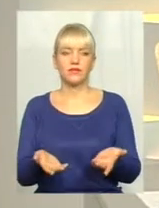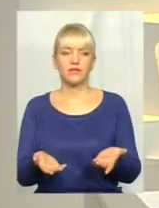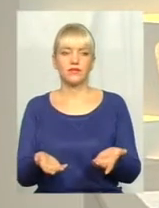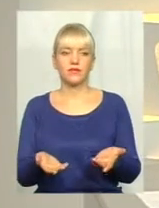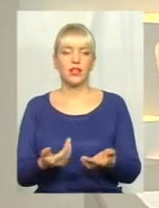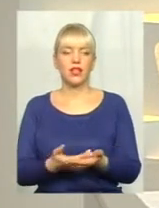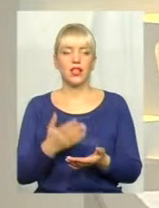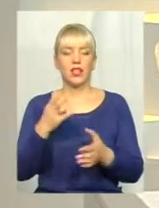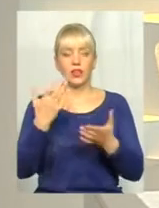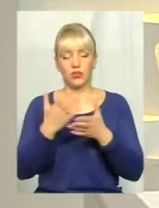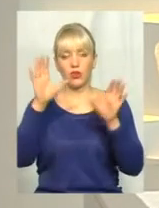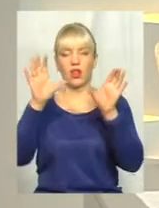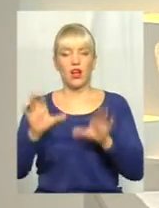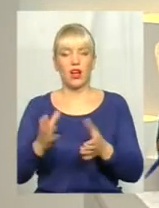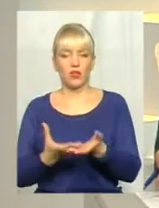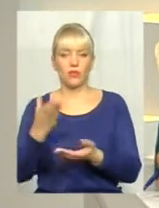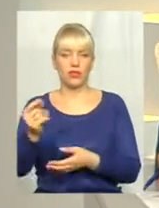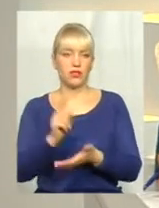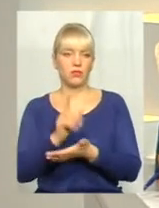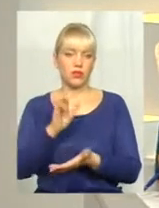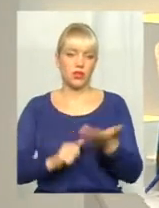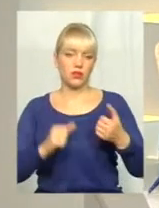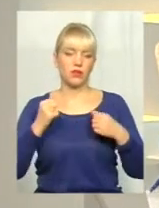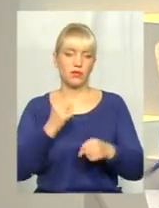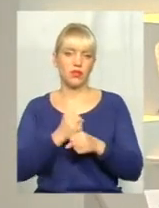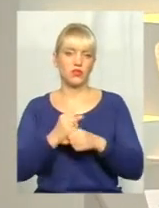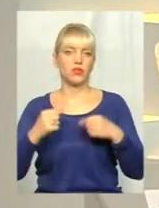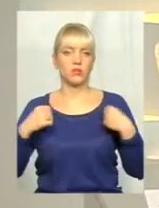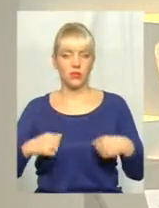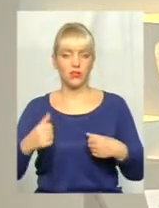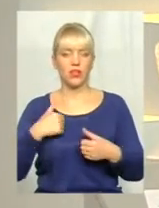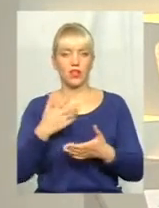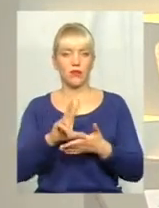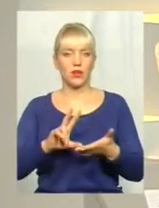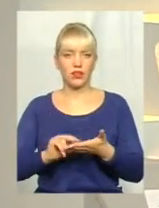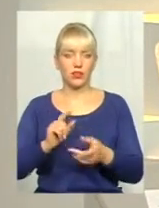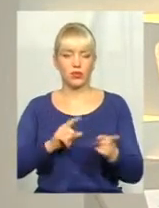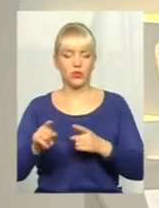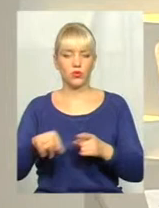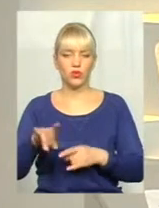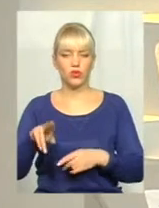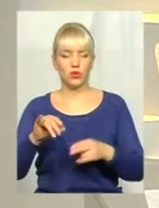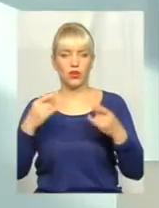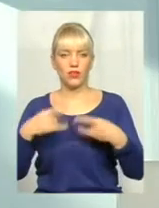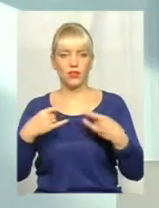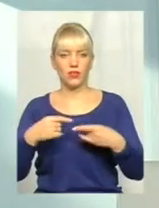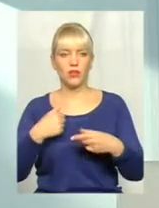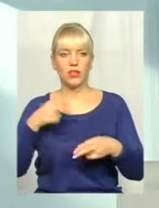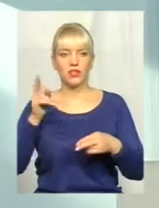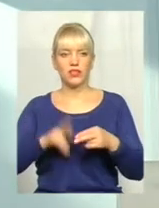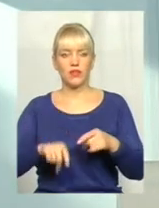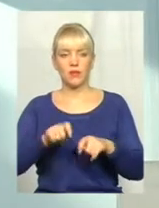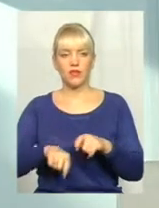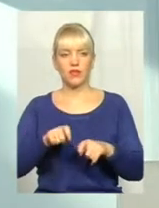сплачуй легально податки, працюй спокійно. Ну, я, наприклад, готуючись до ефіру, я ще завершував перевірку